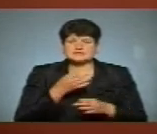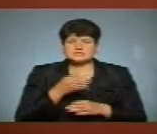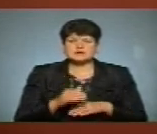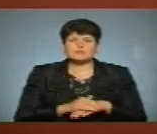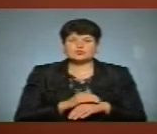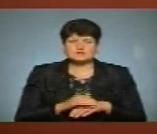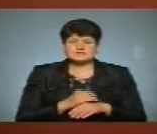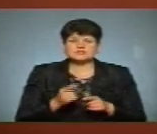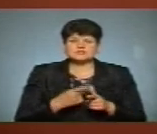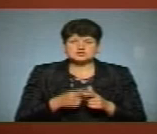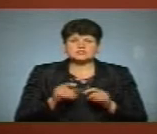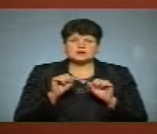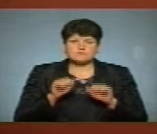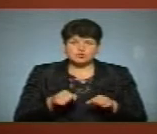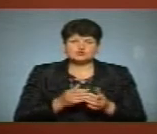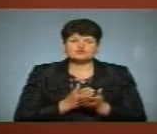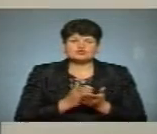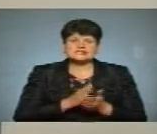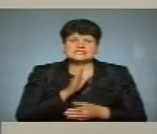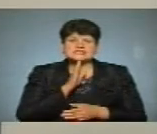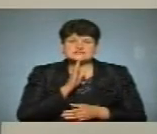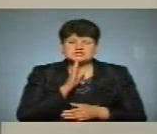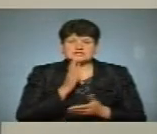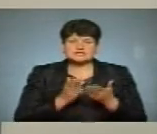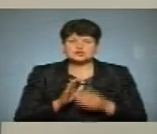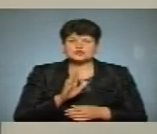ласка, чи можуть служити дівчата? І якщо